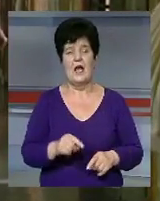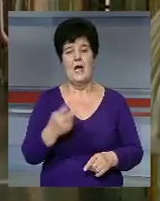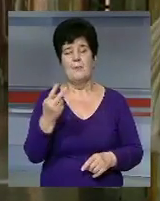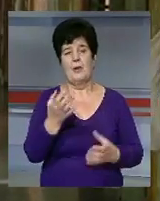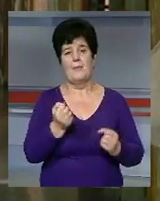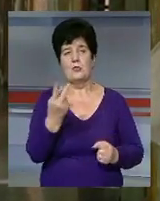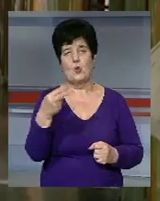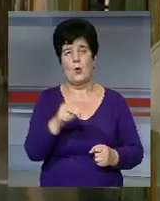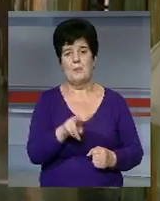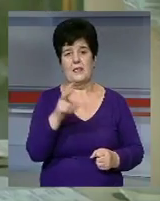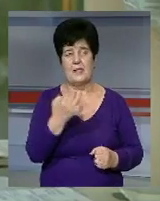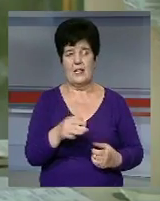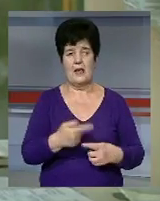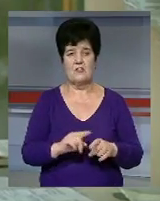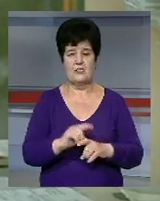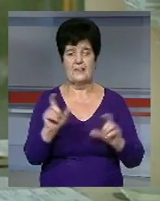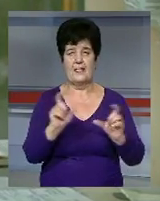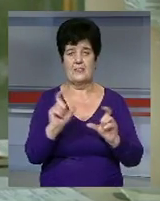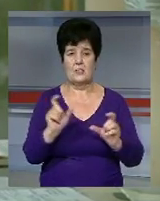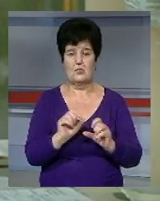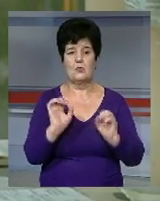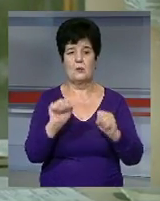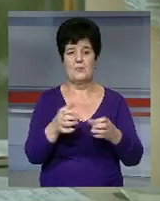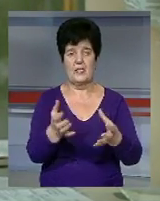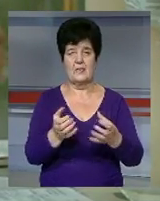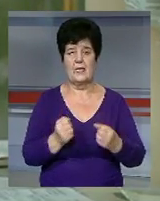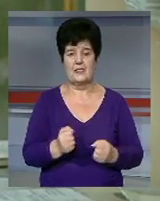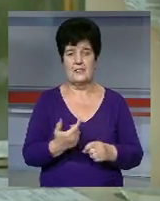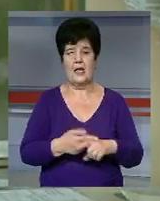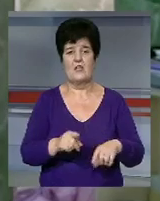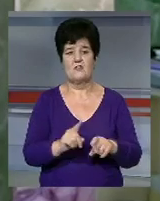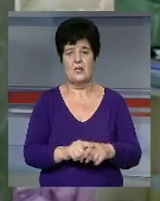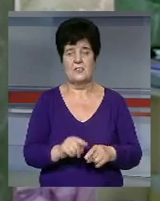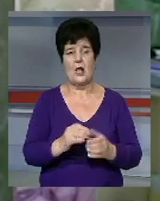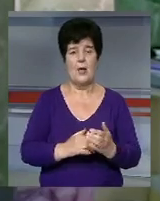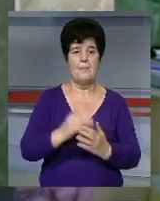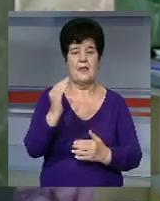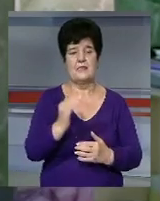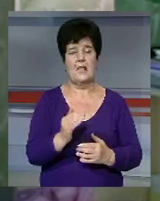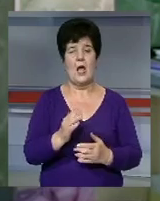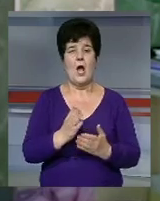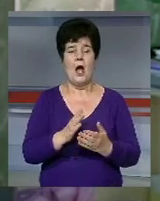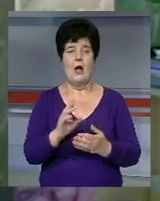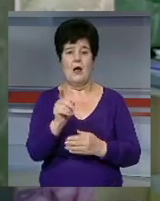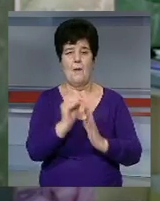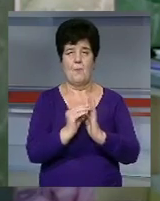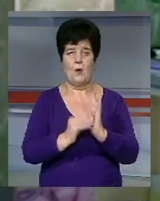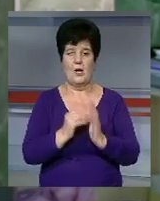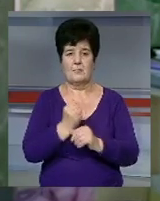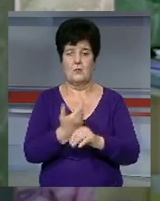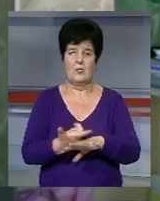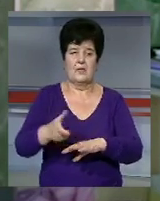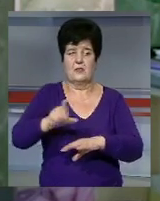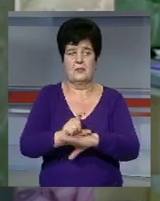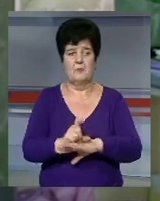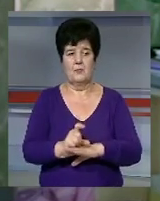aceste condiții, pentru a se putea întreține, ei sunt nevoiți să muncească peste program. Salariul tânărului specialist este în